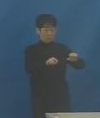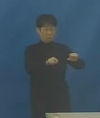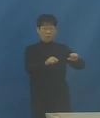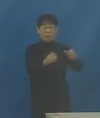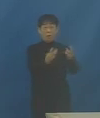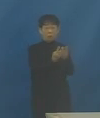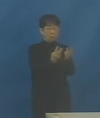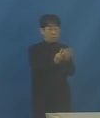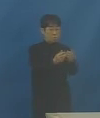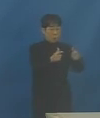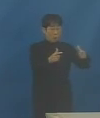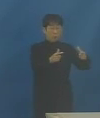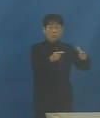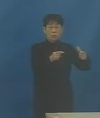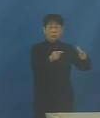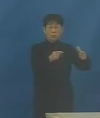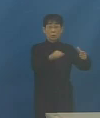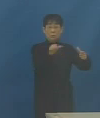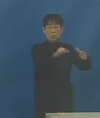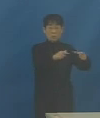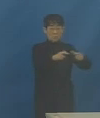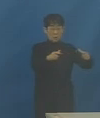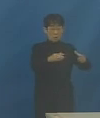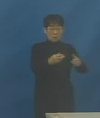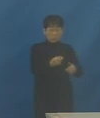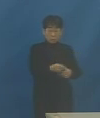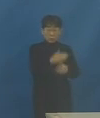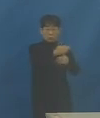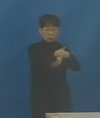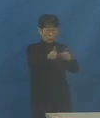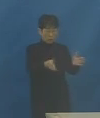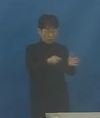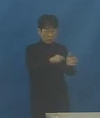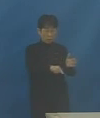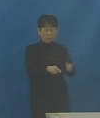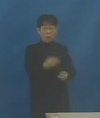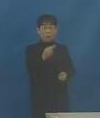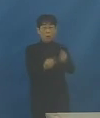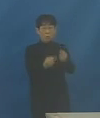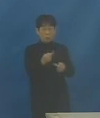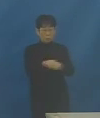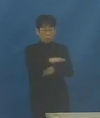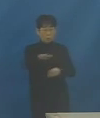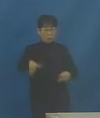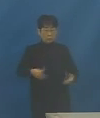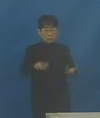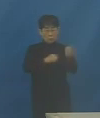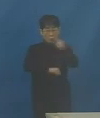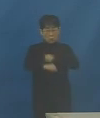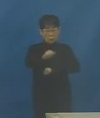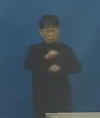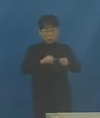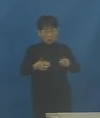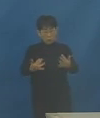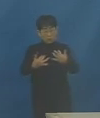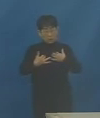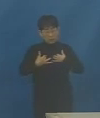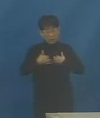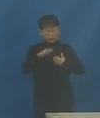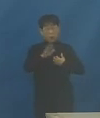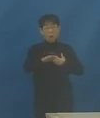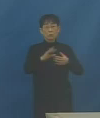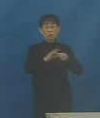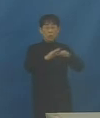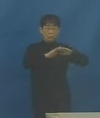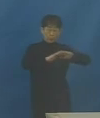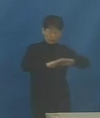に子どもたちのあの行動に及ぼす影響というのもありますそれを落ち着かせるということ